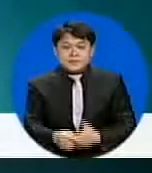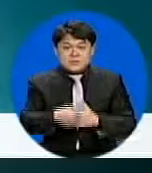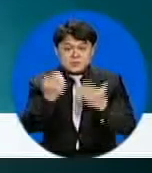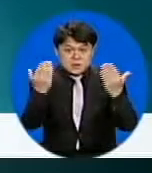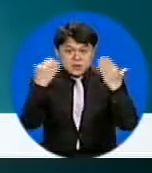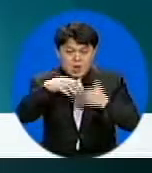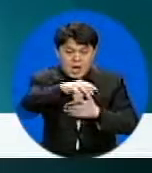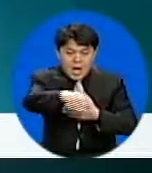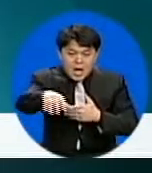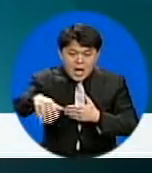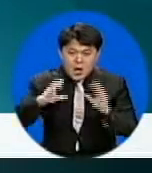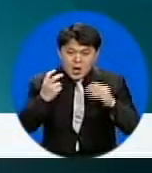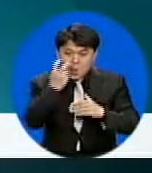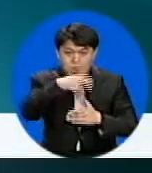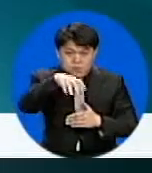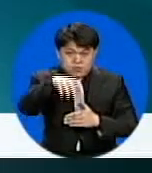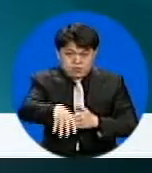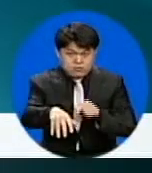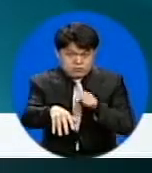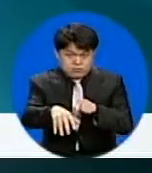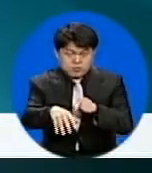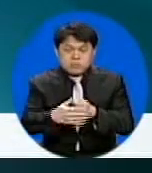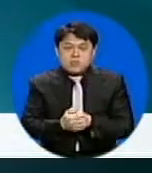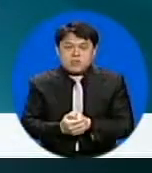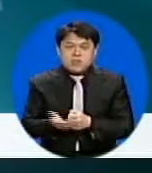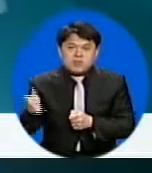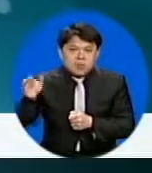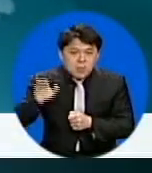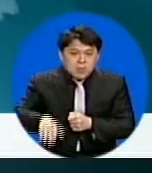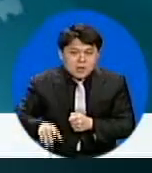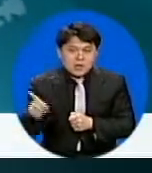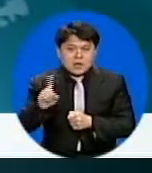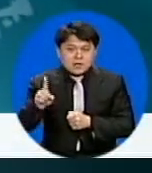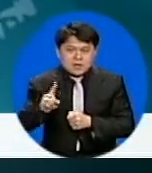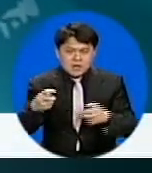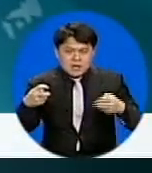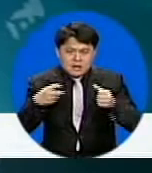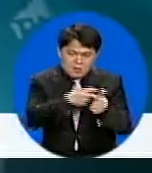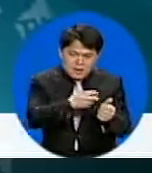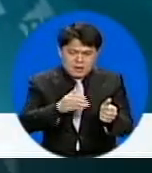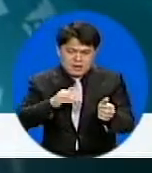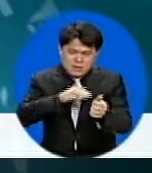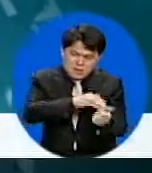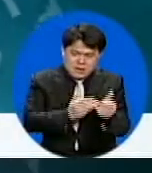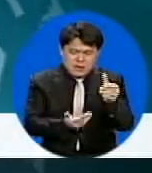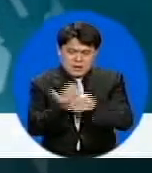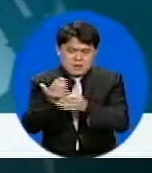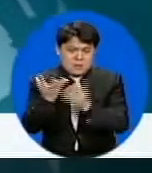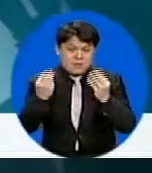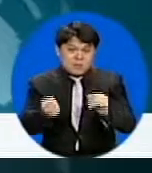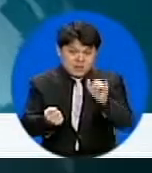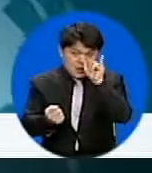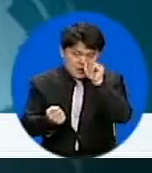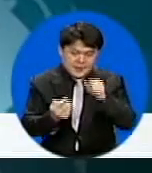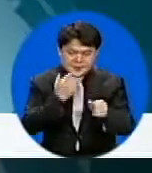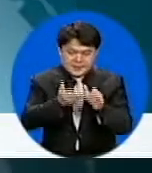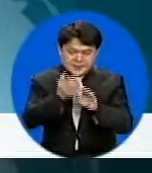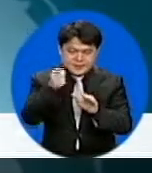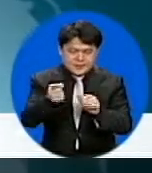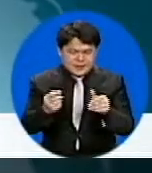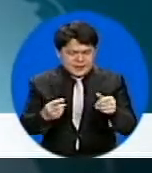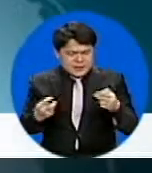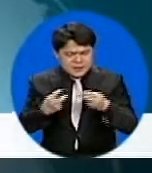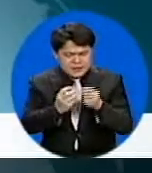초등학교 앞은 어린이 보호구역으로 지정돼 있는데요. 하지만 계속해서 발생하는 어린이 교통사고. 서울시가 이를